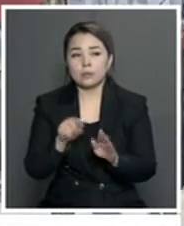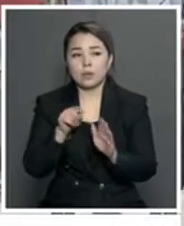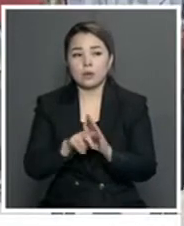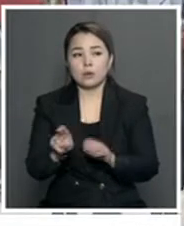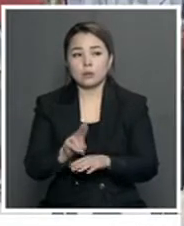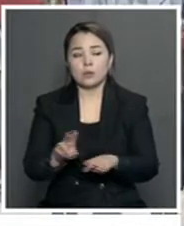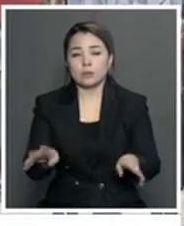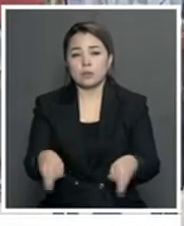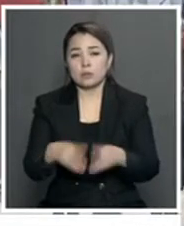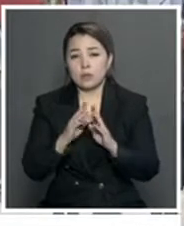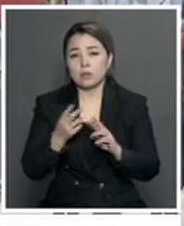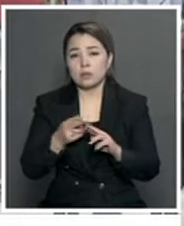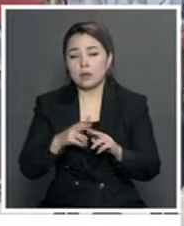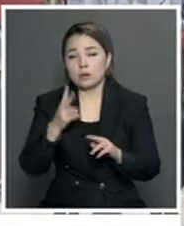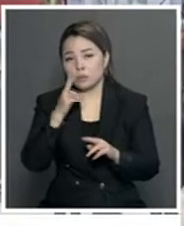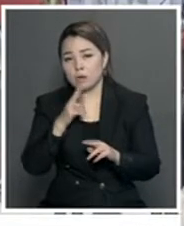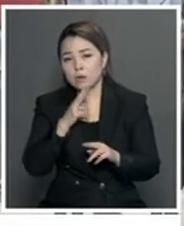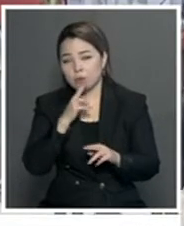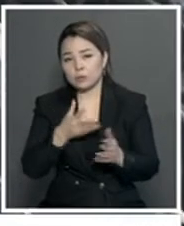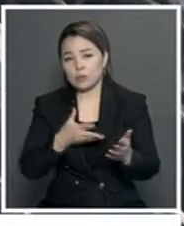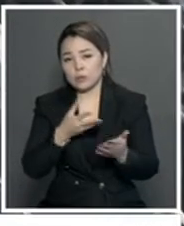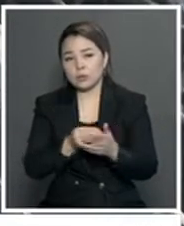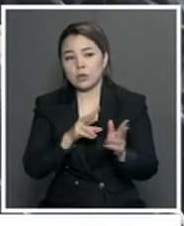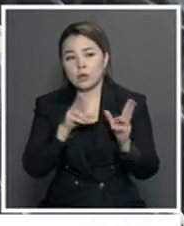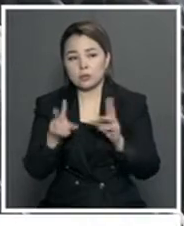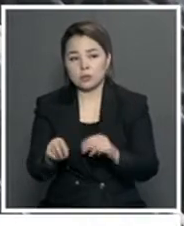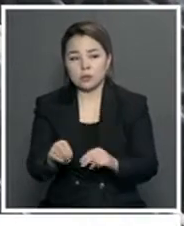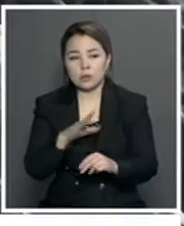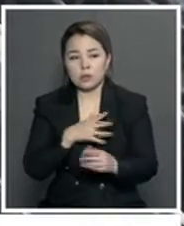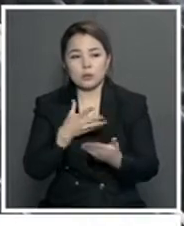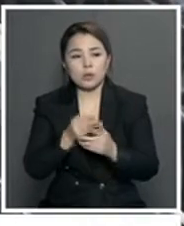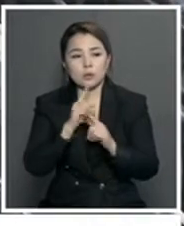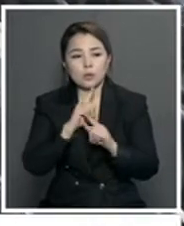иесі 2 ай бойы арендалық төлем алмауға уәде берді.